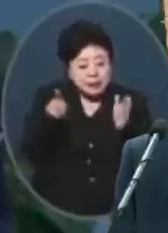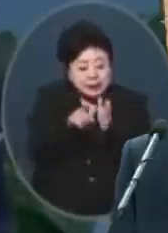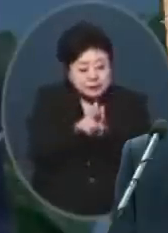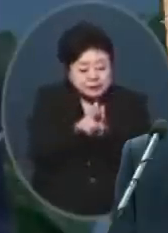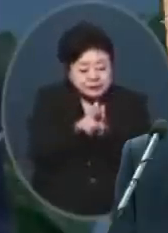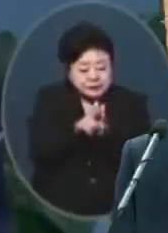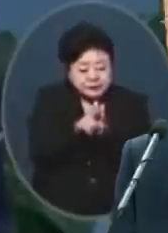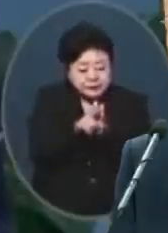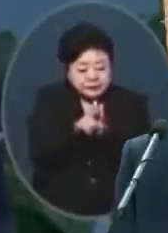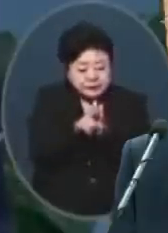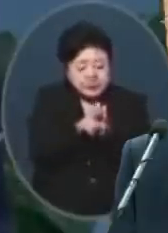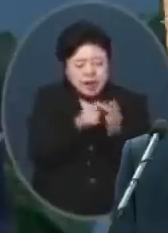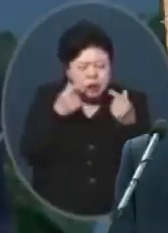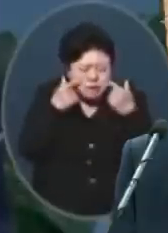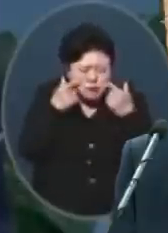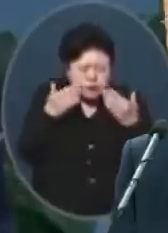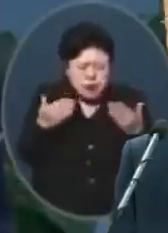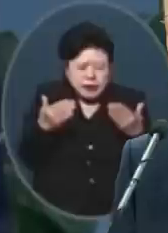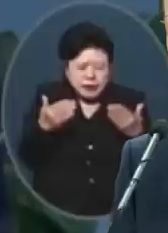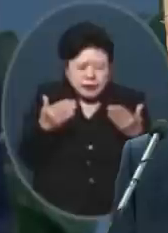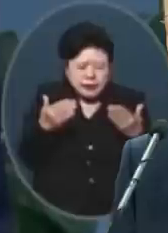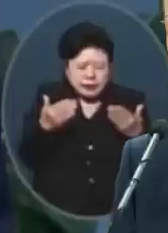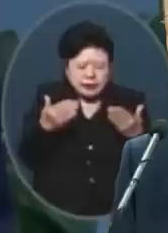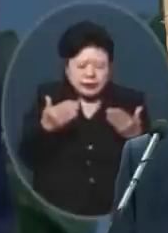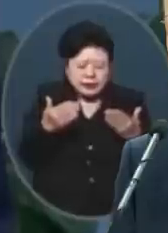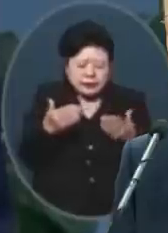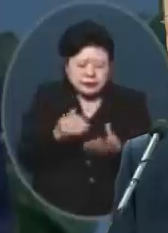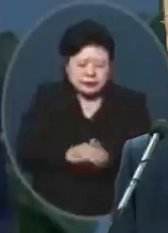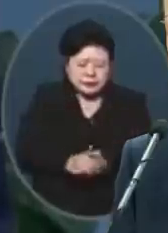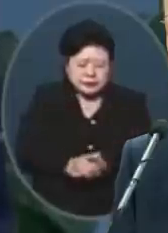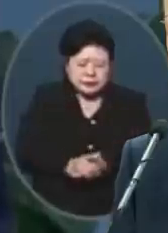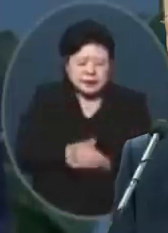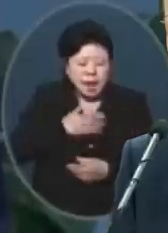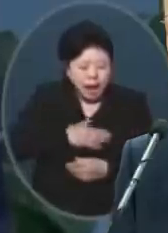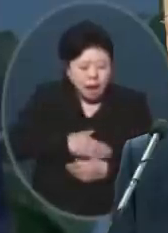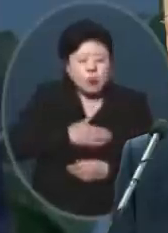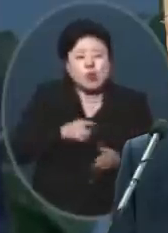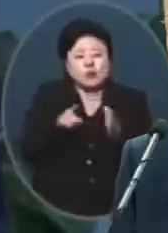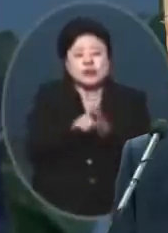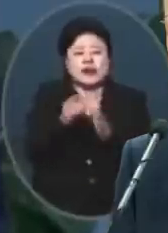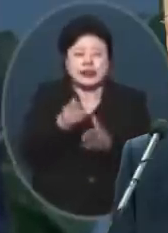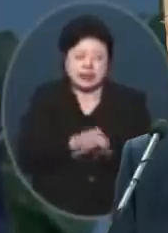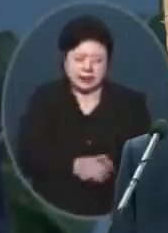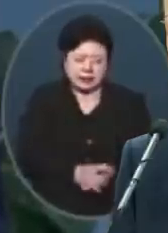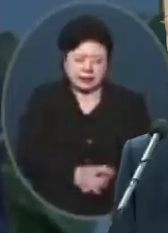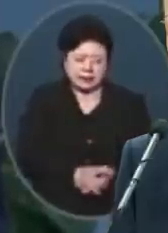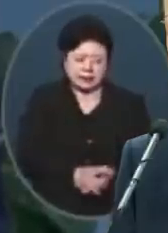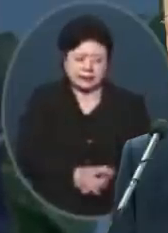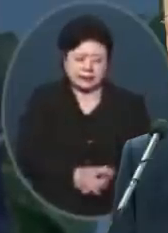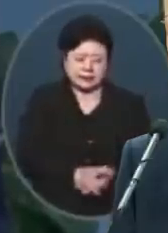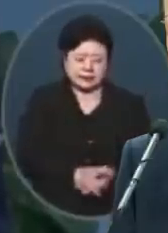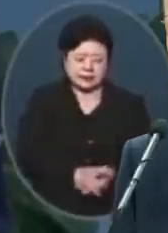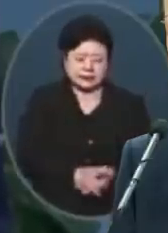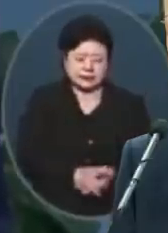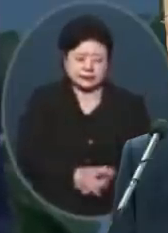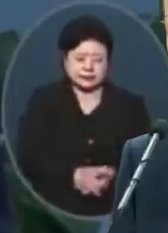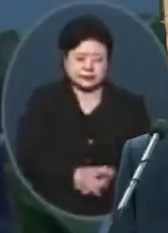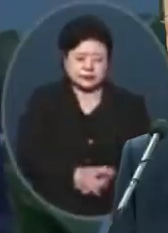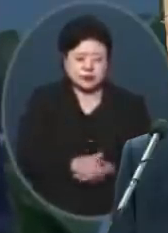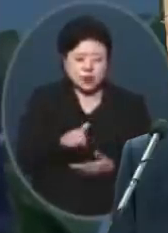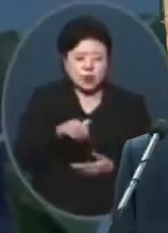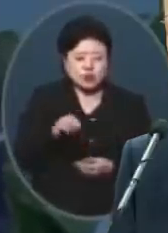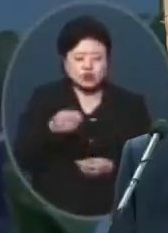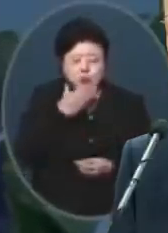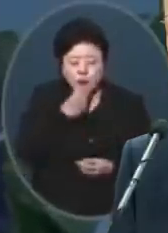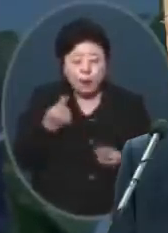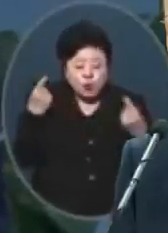신앙을 분명히 알고 믿어야 여러분